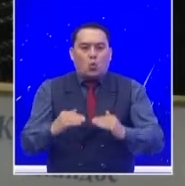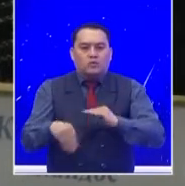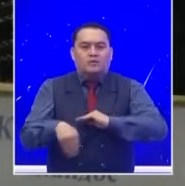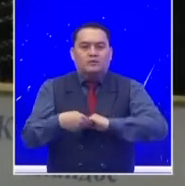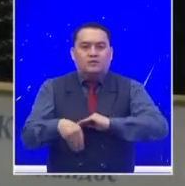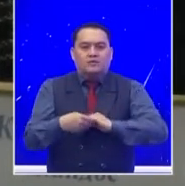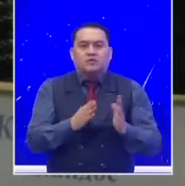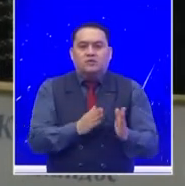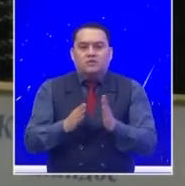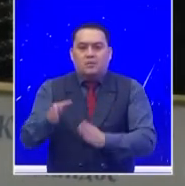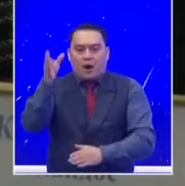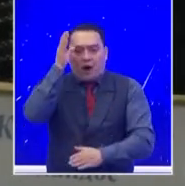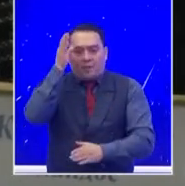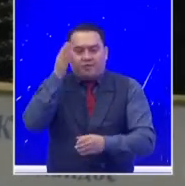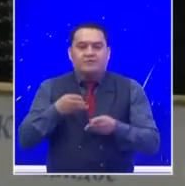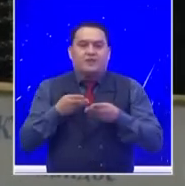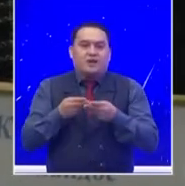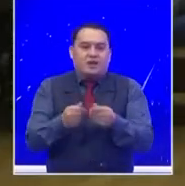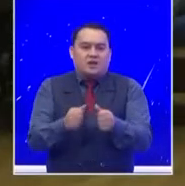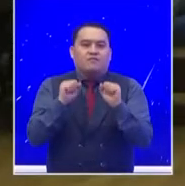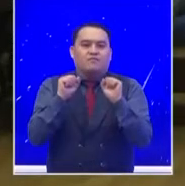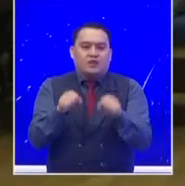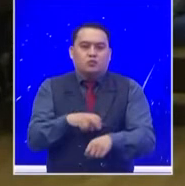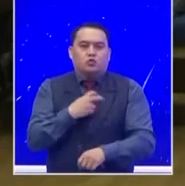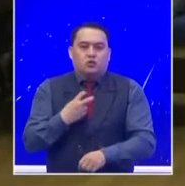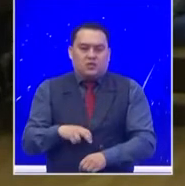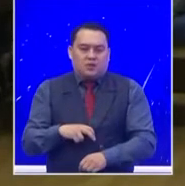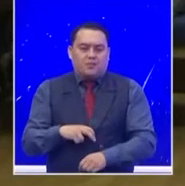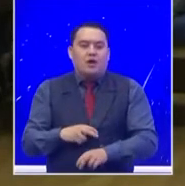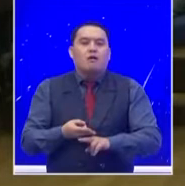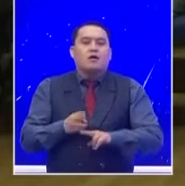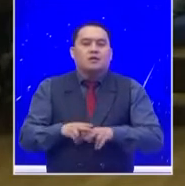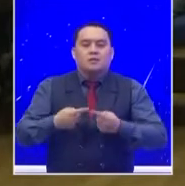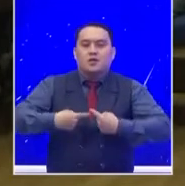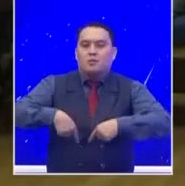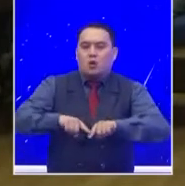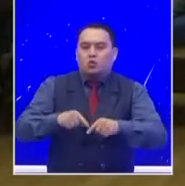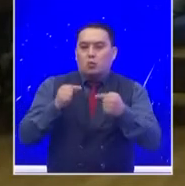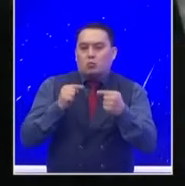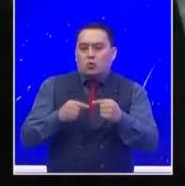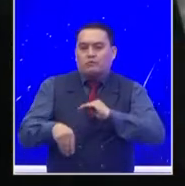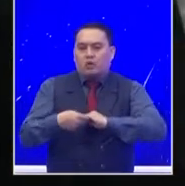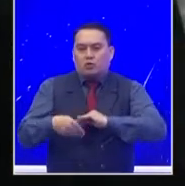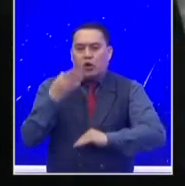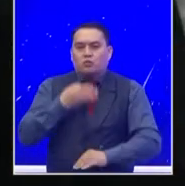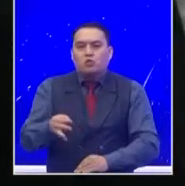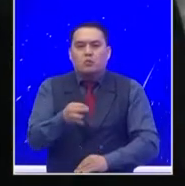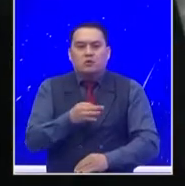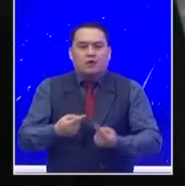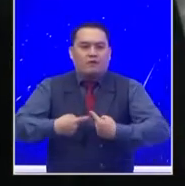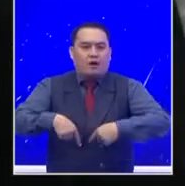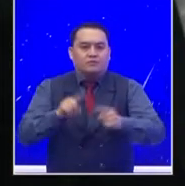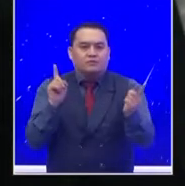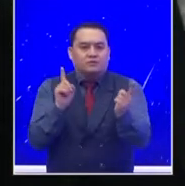стране, система образования подвержена значительным коррупционным рискам. В связи с этим Департаментом по противодействию коррупции Алматинской области